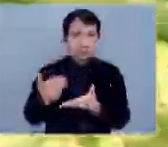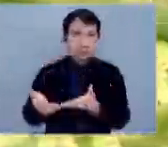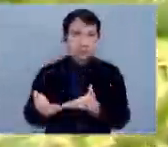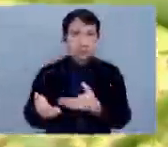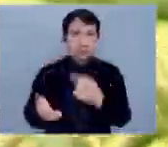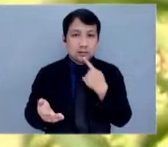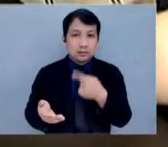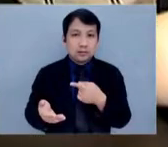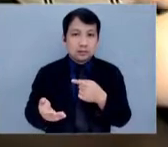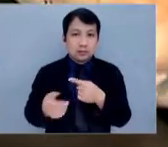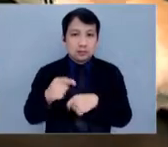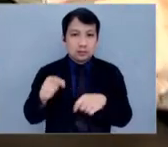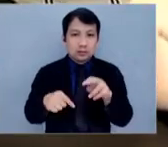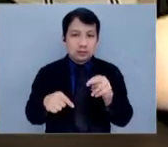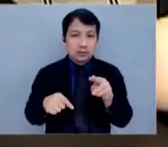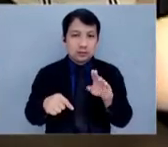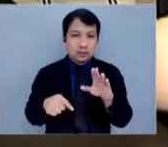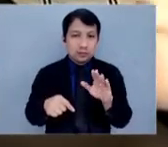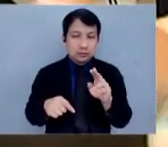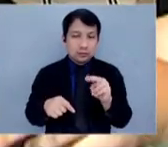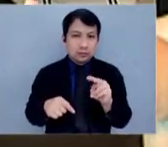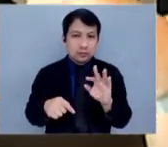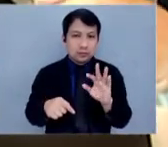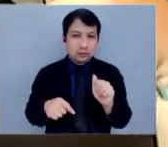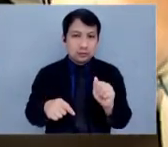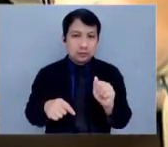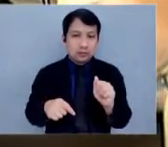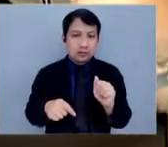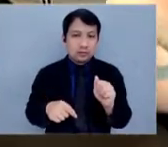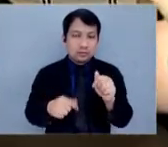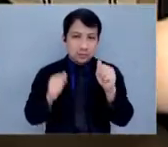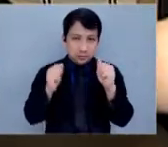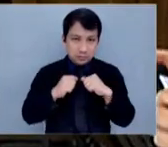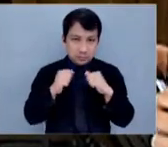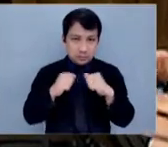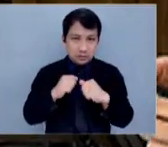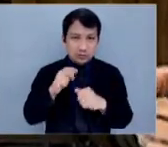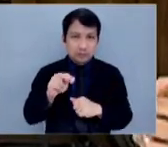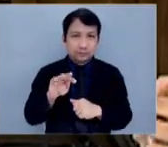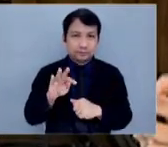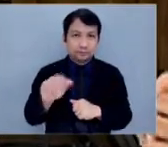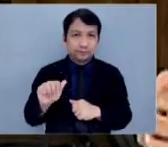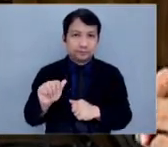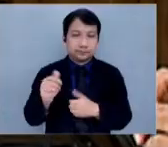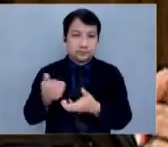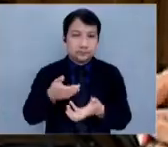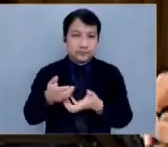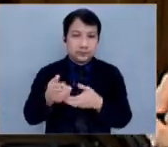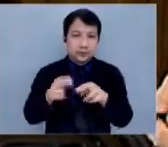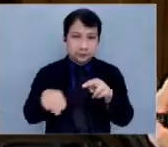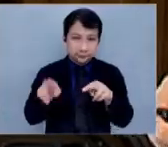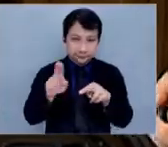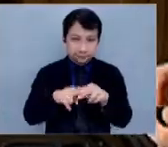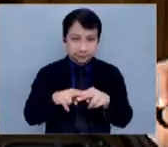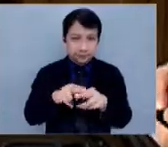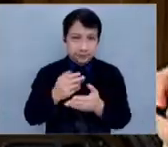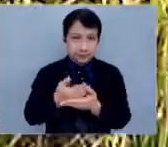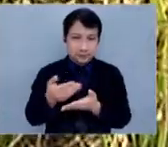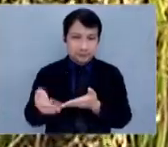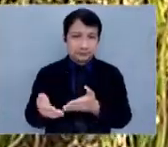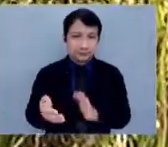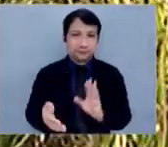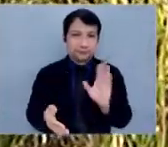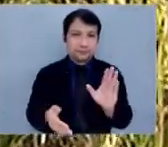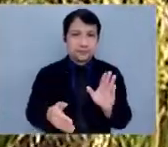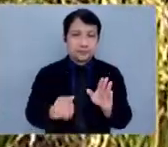kumpara sa NFA. Para tugunan niya na pagkasunduan sa NFA Council meeting na taasan din ang buying price nila sa palay.